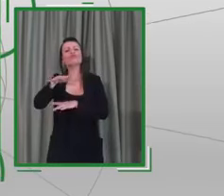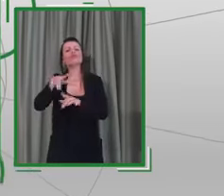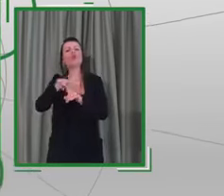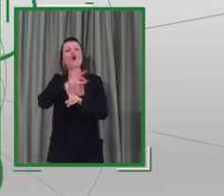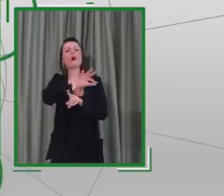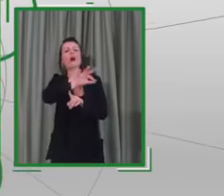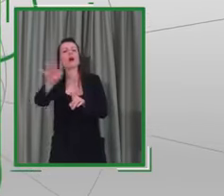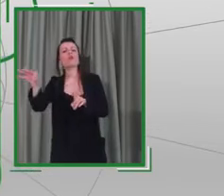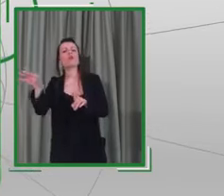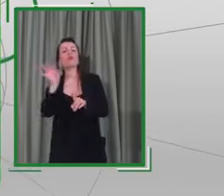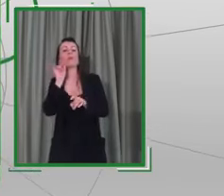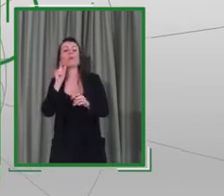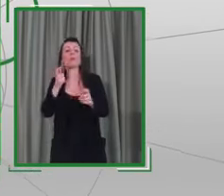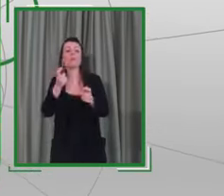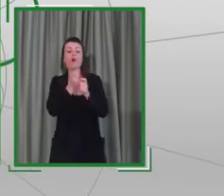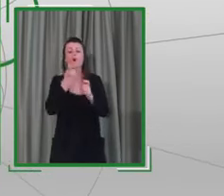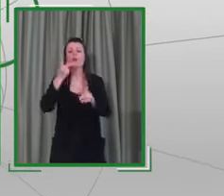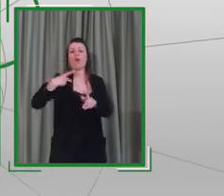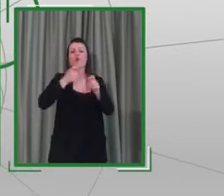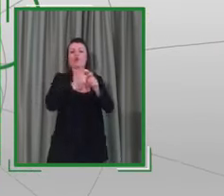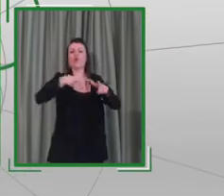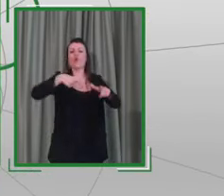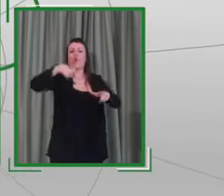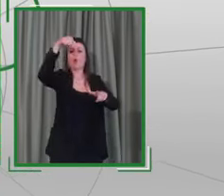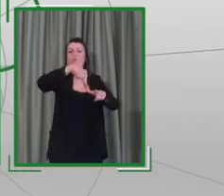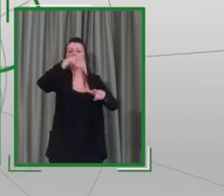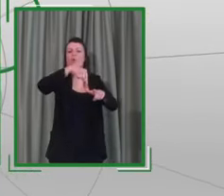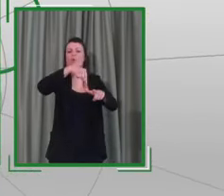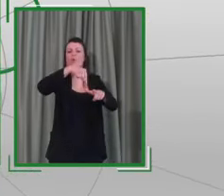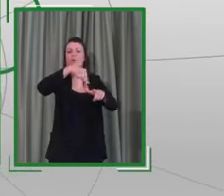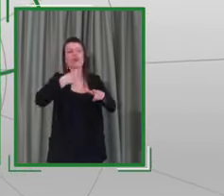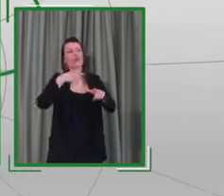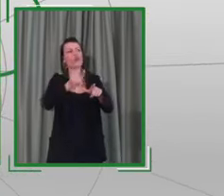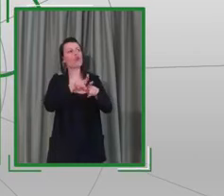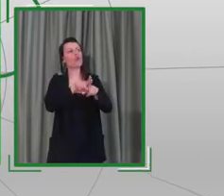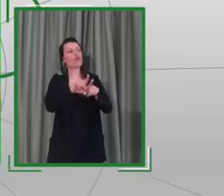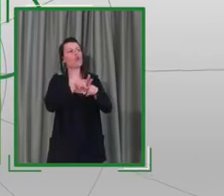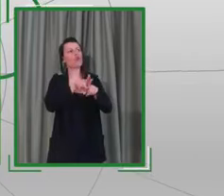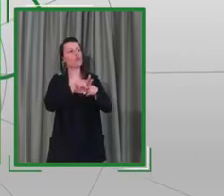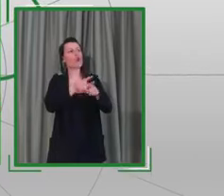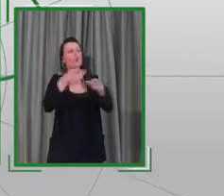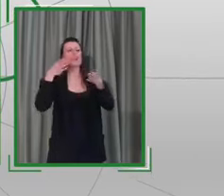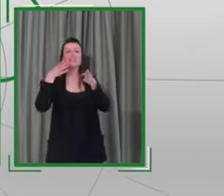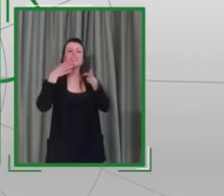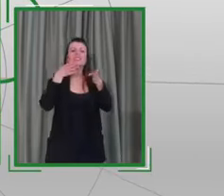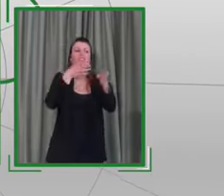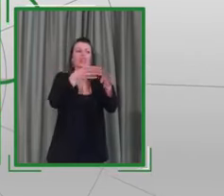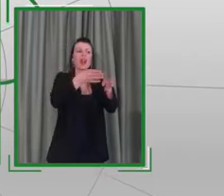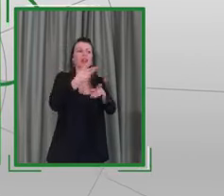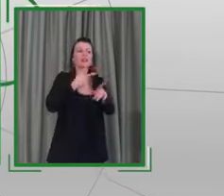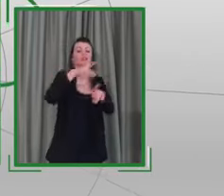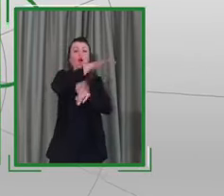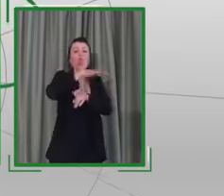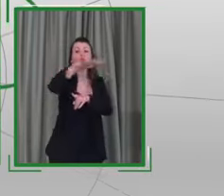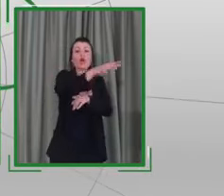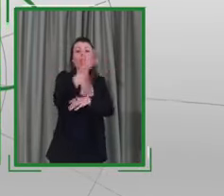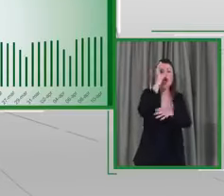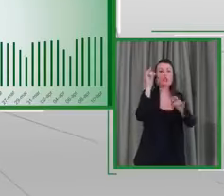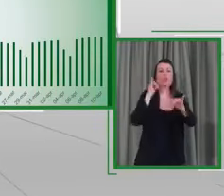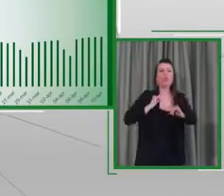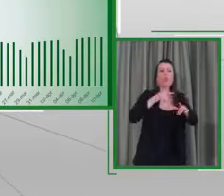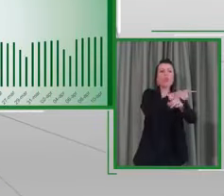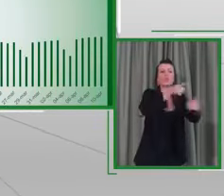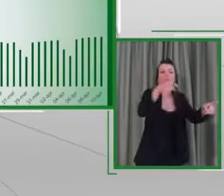attraversati da arterie dove le strade portano a località turistiche come avevo detto ieri abbiamo fatto